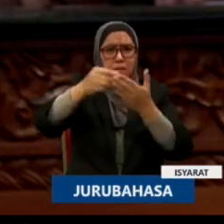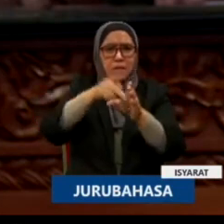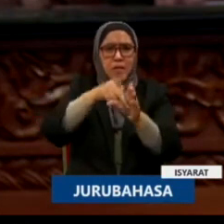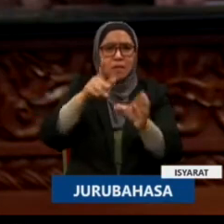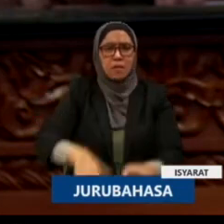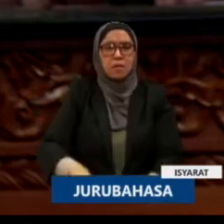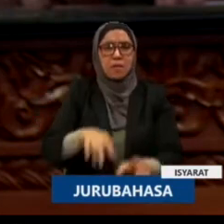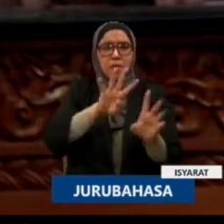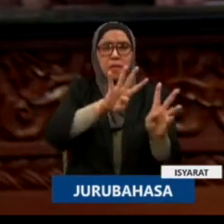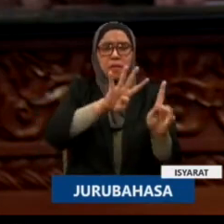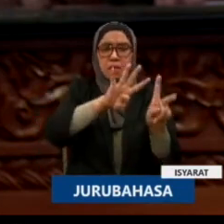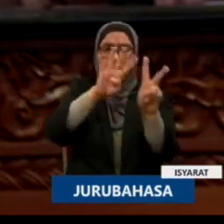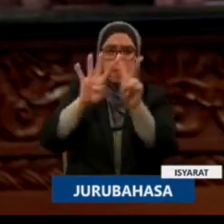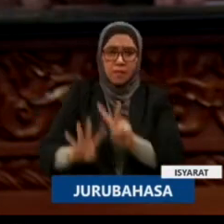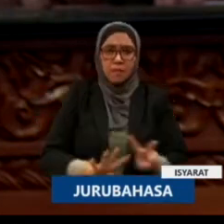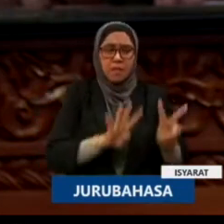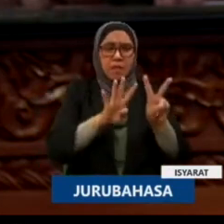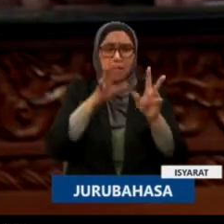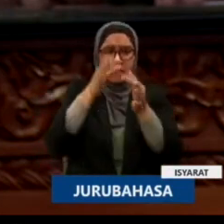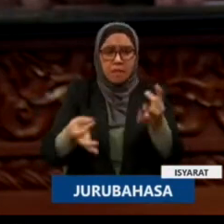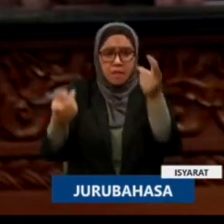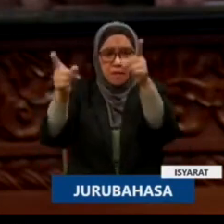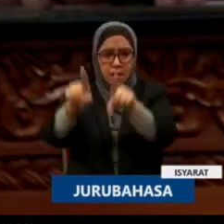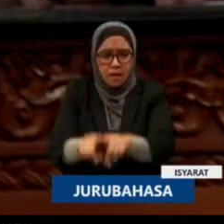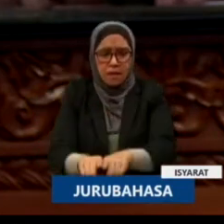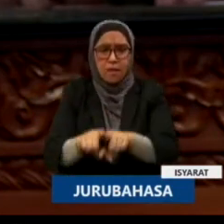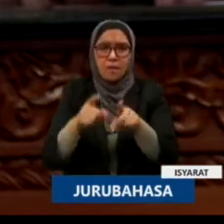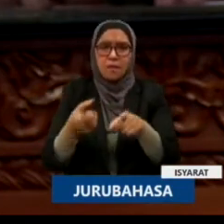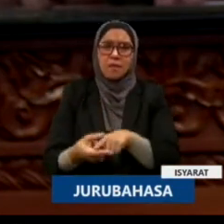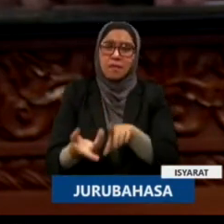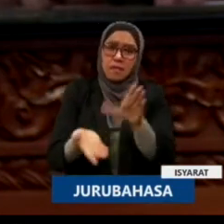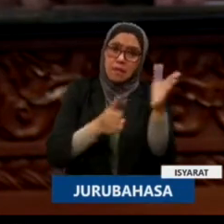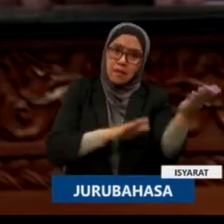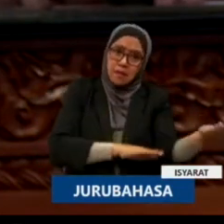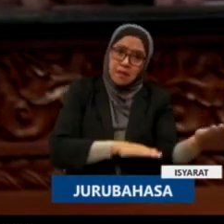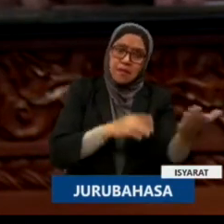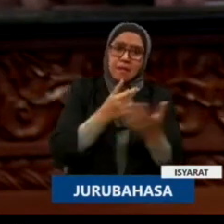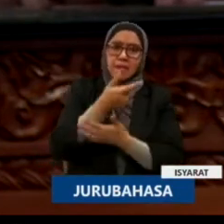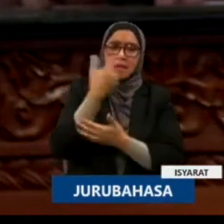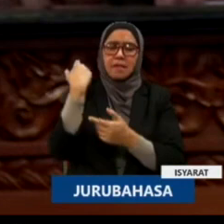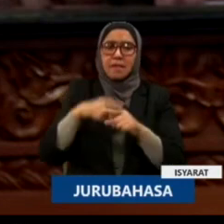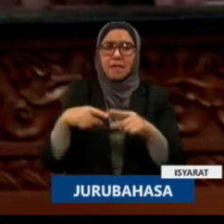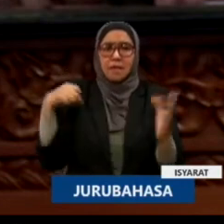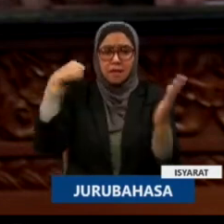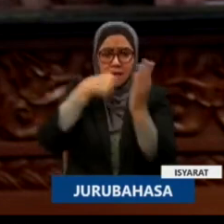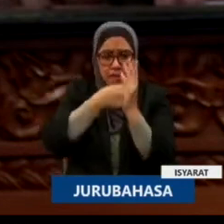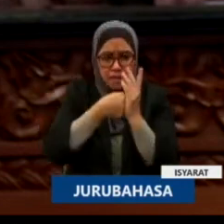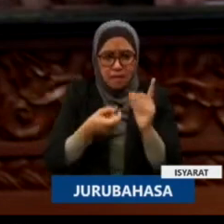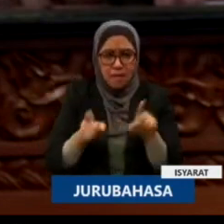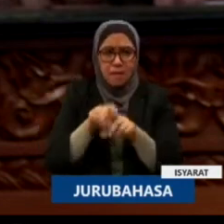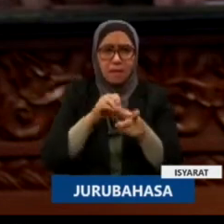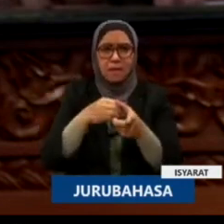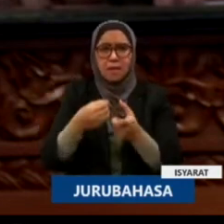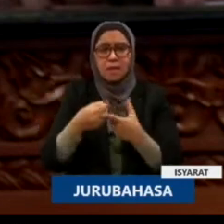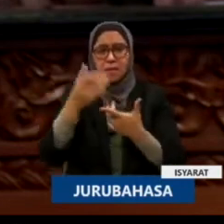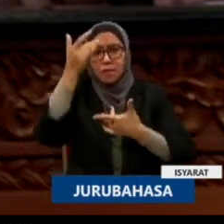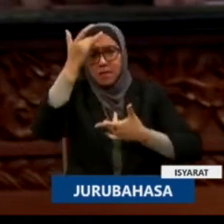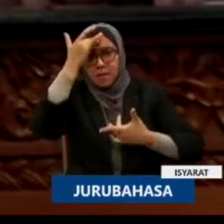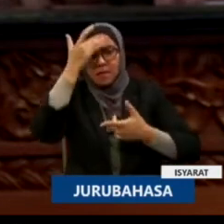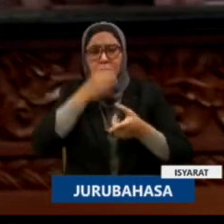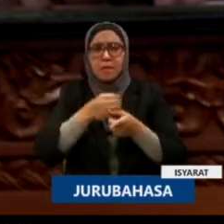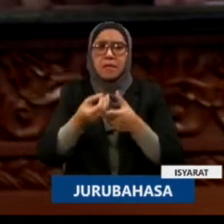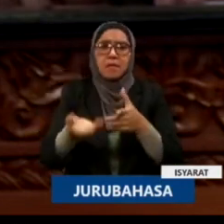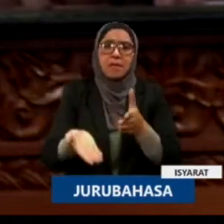terus-menerus sekiranya berlaku kematian akibat kepalangan atau penyakit atau kematian biasa dan